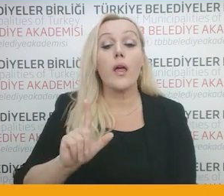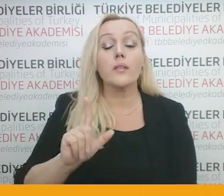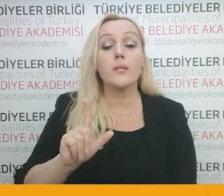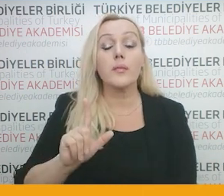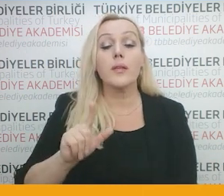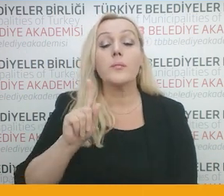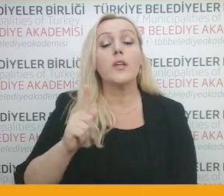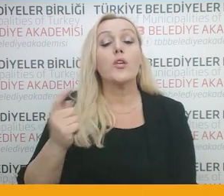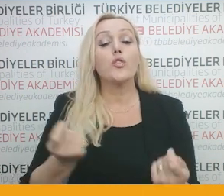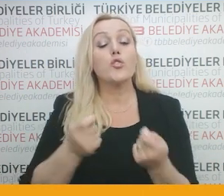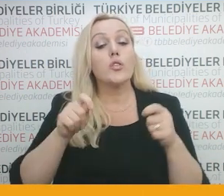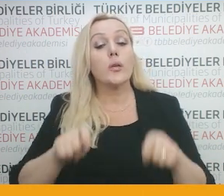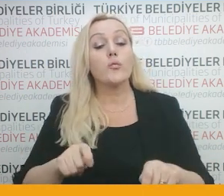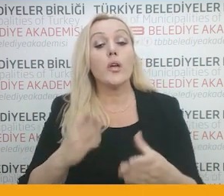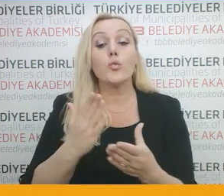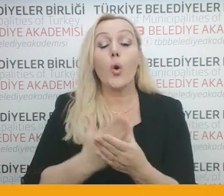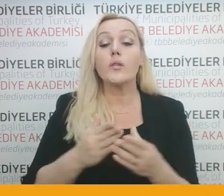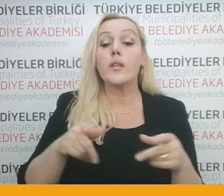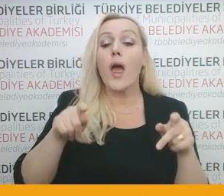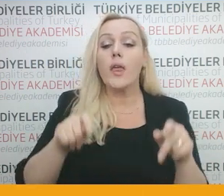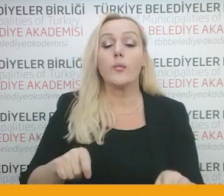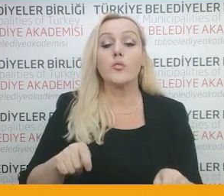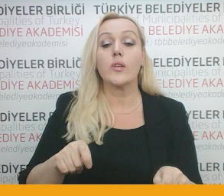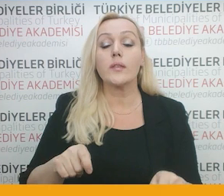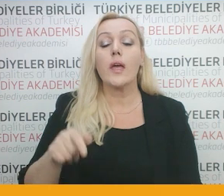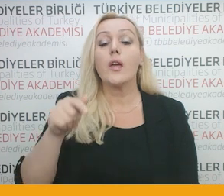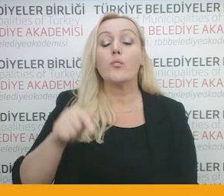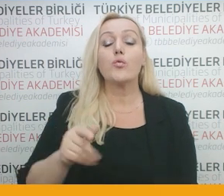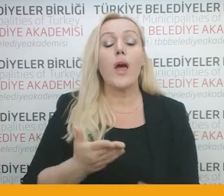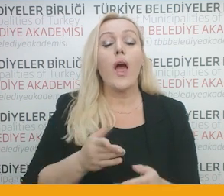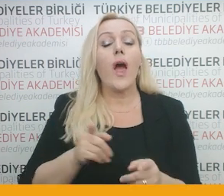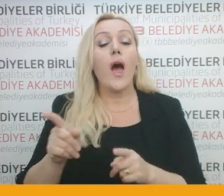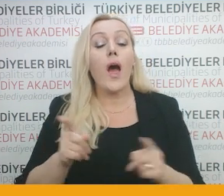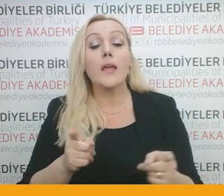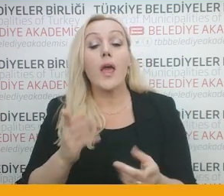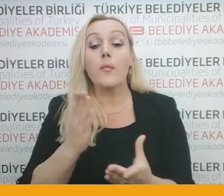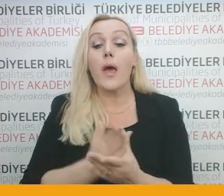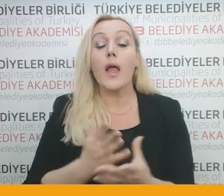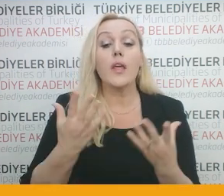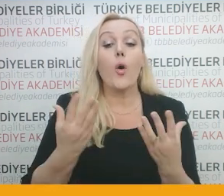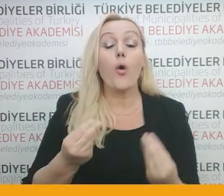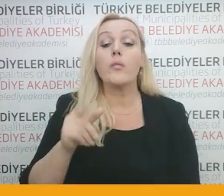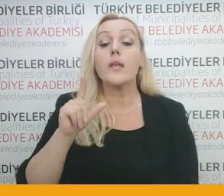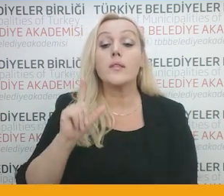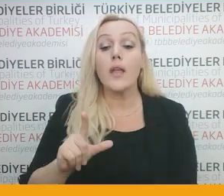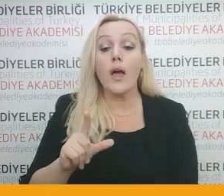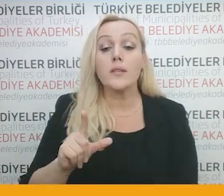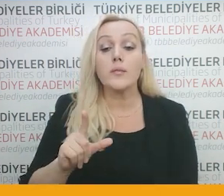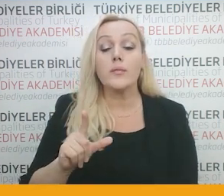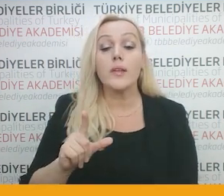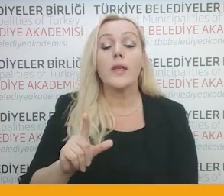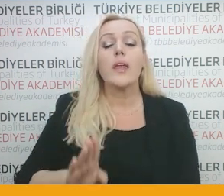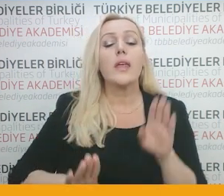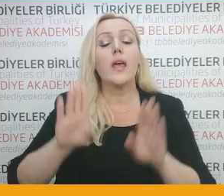Bir iş yapacağız, bir dosya yapacağız. Burada hangi harcama belgeleri olması gerekiyor? Taahhüt dosyası